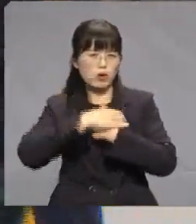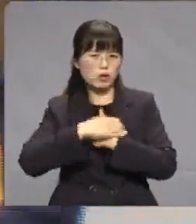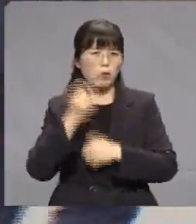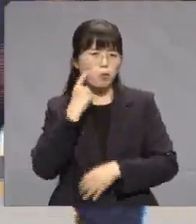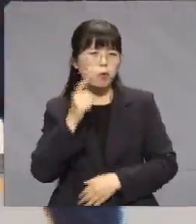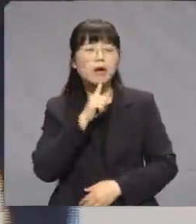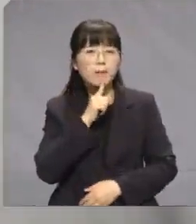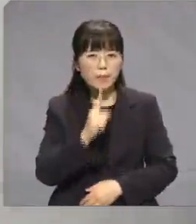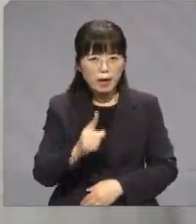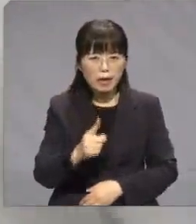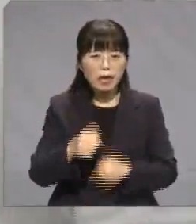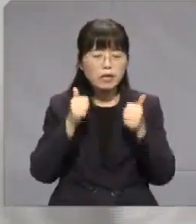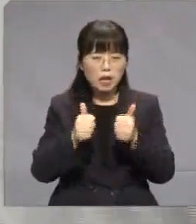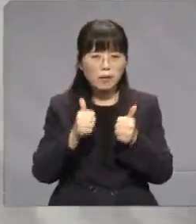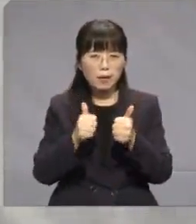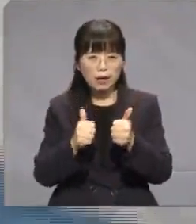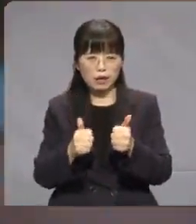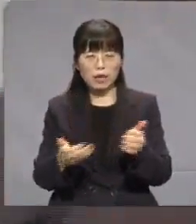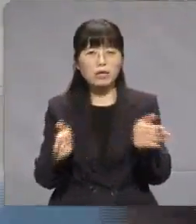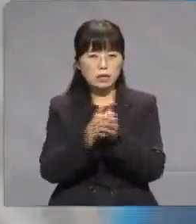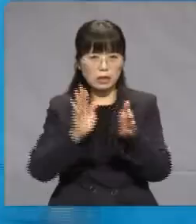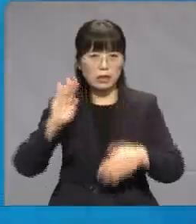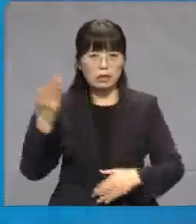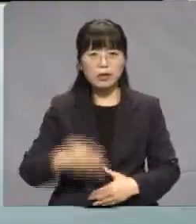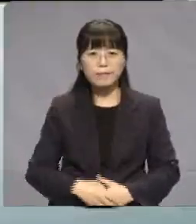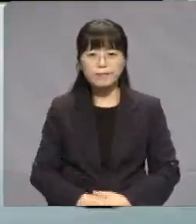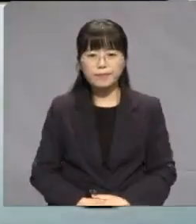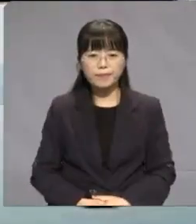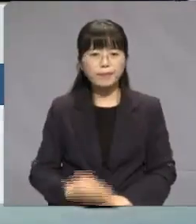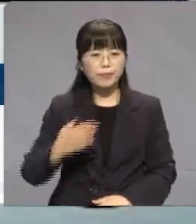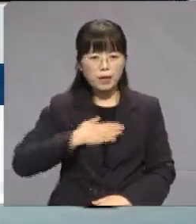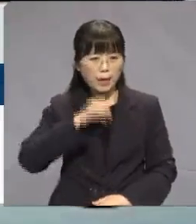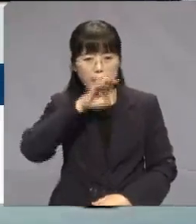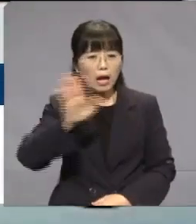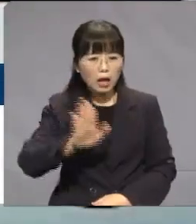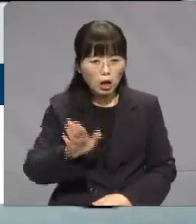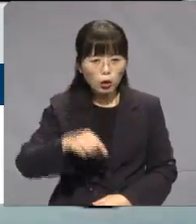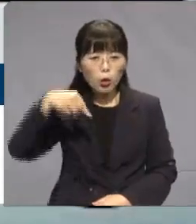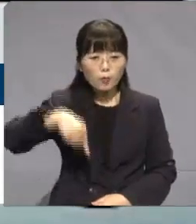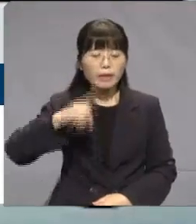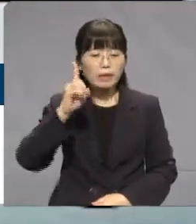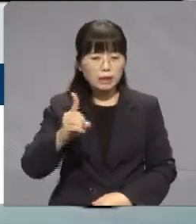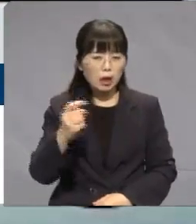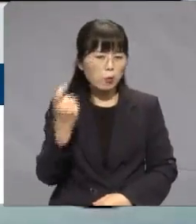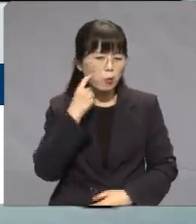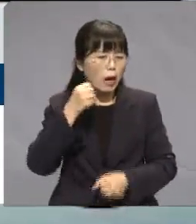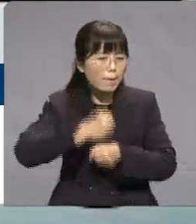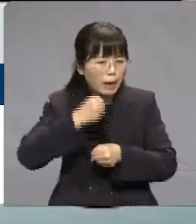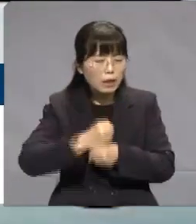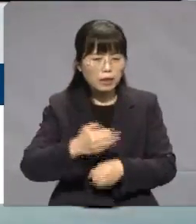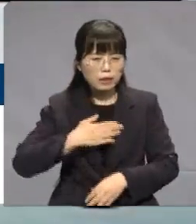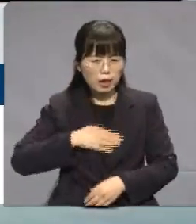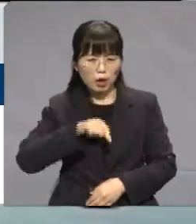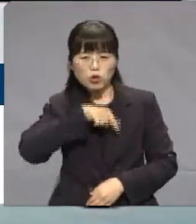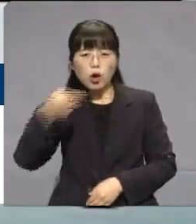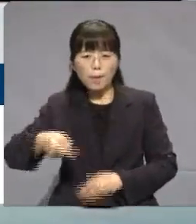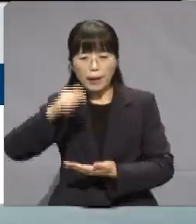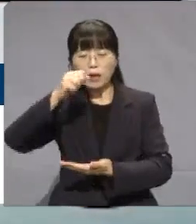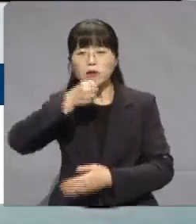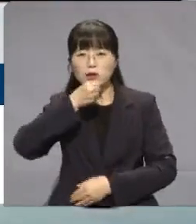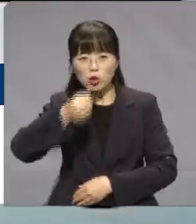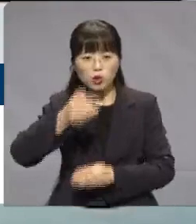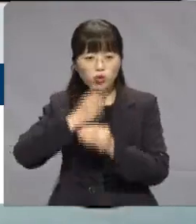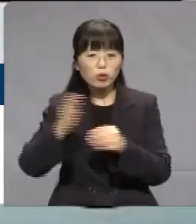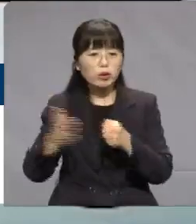허위 발언에 재판에 넘겨졌습니다 제가 한게 아니고 디가 칭하 제가 옆에 인터뷰